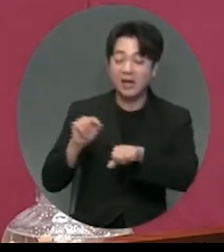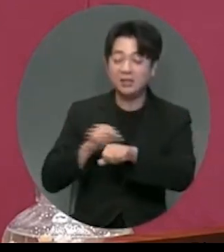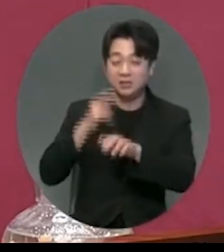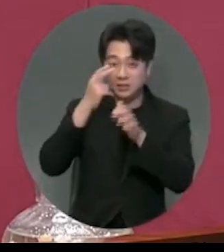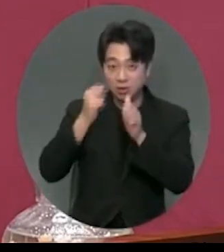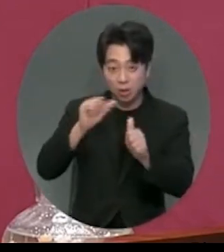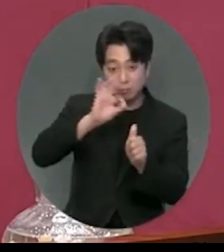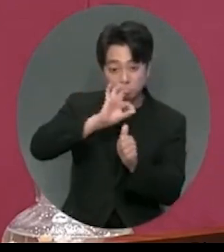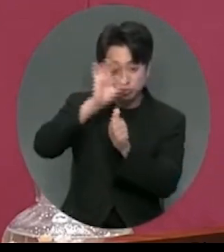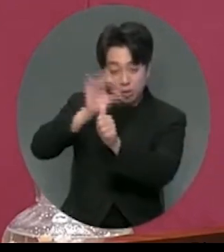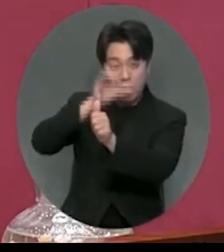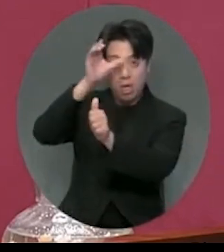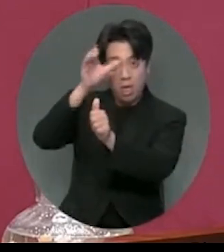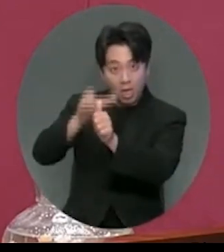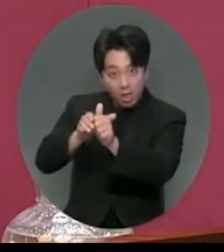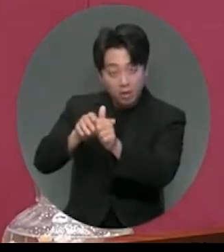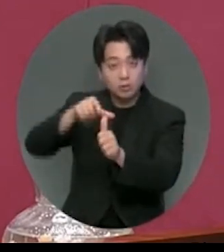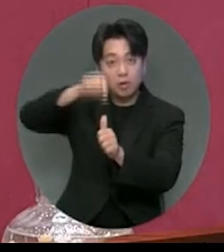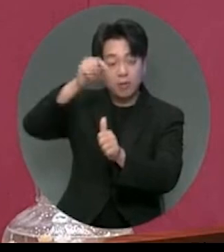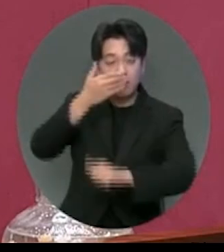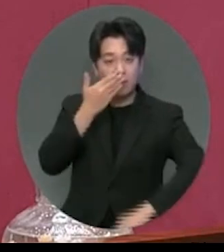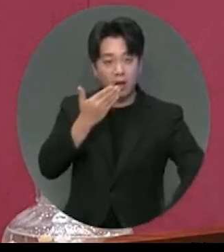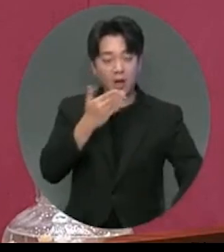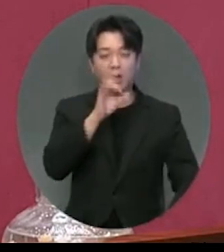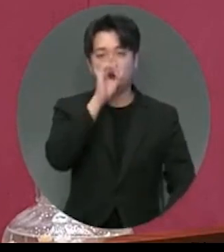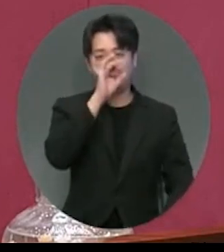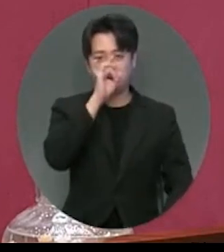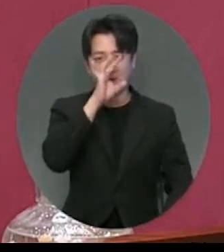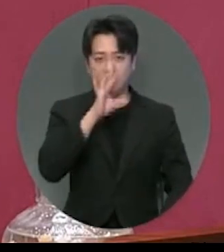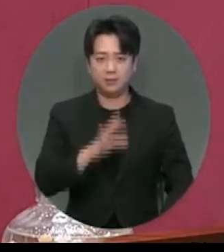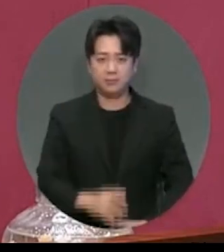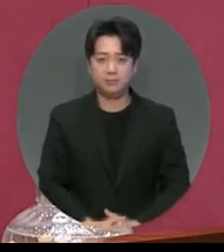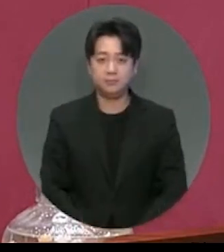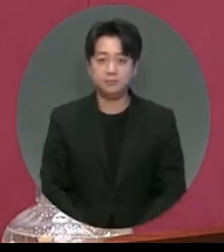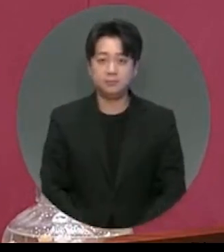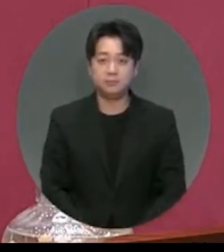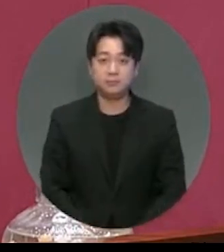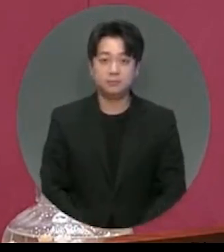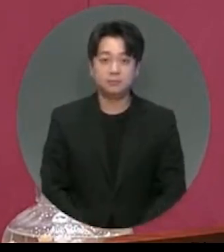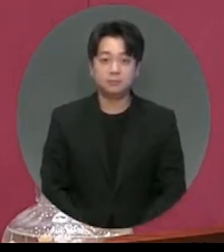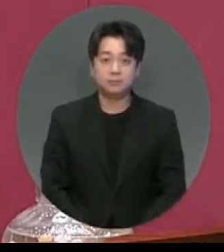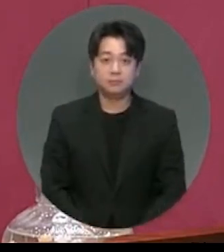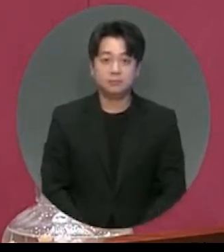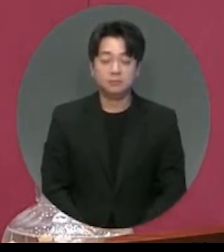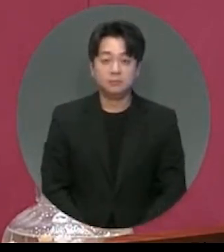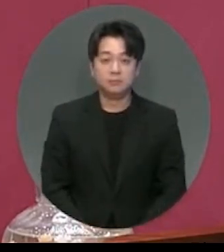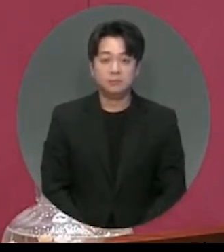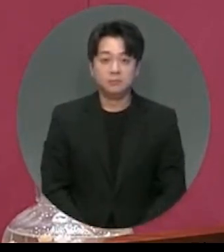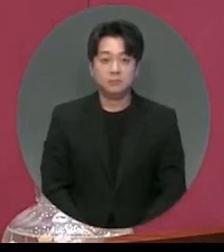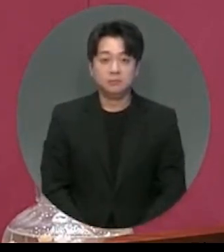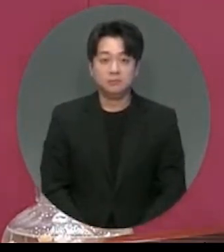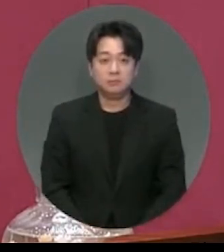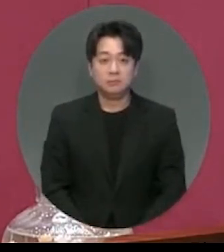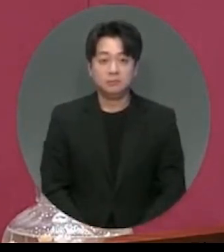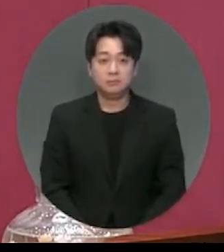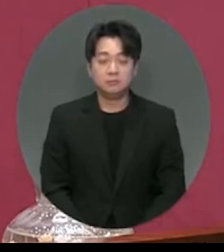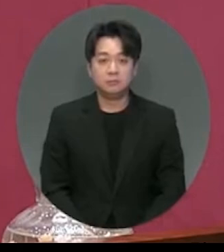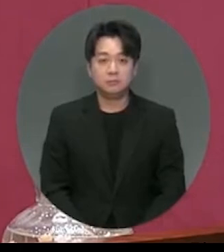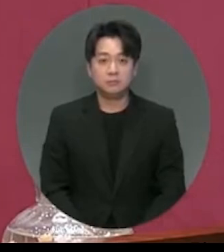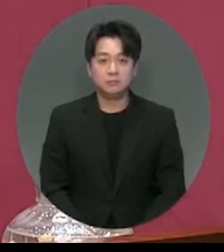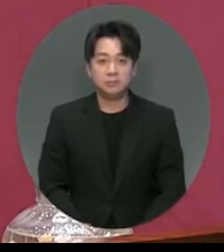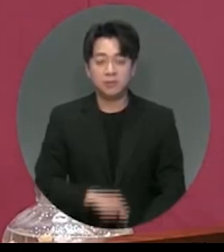기관을 선택하는 것입니다. 그것은 고발인이 사실상 수사기관을 지정하는 것입니다. 이것은